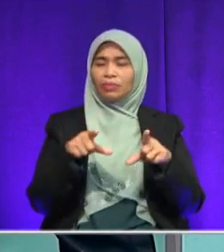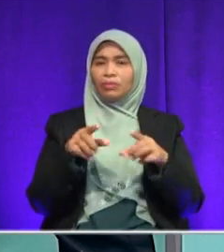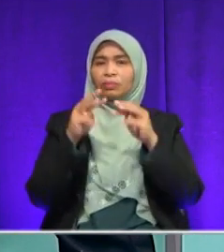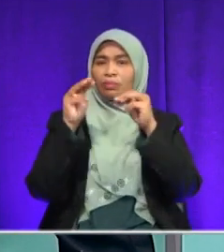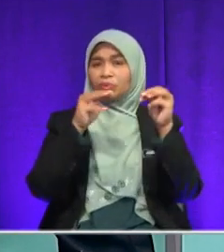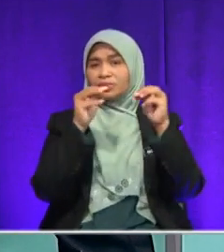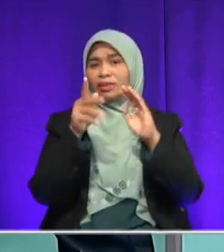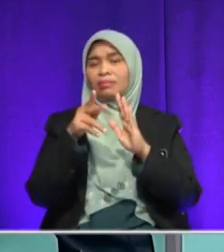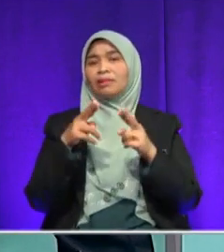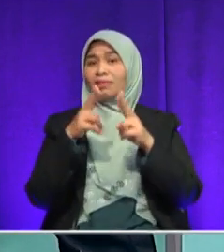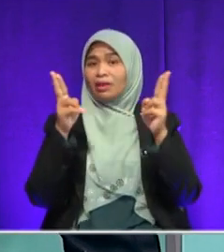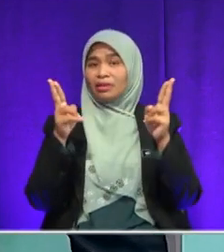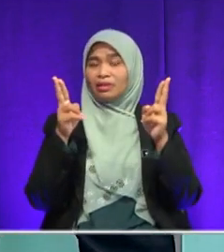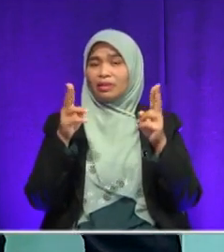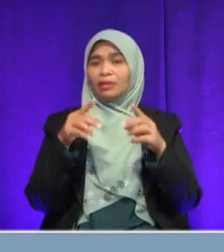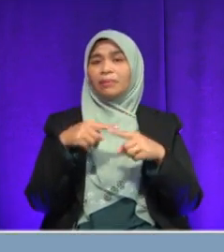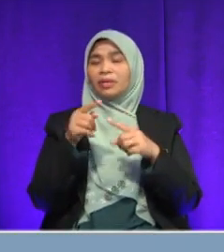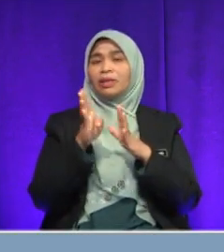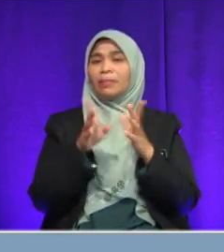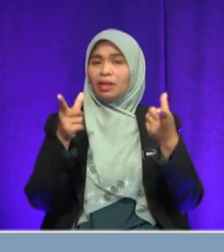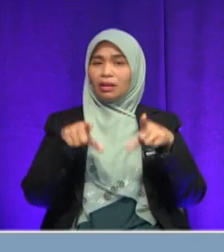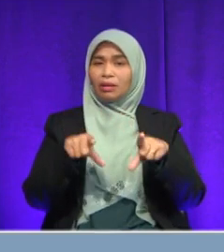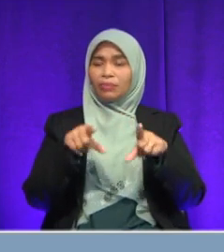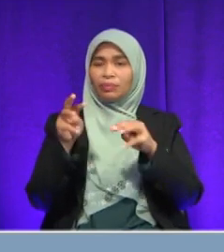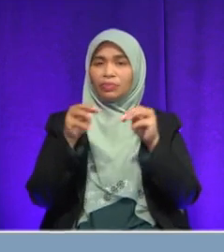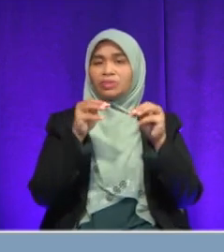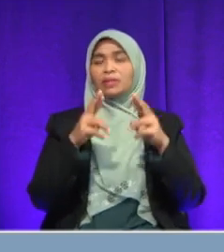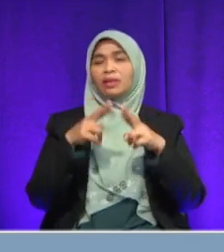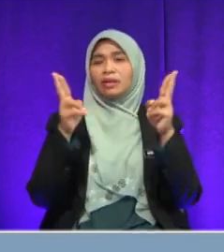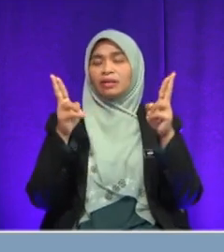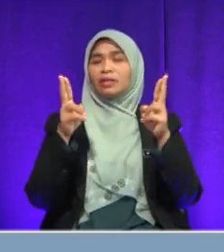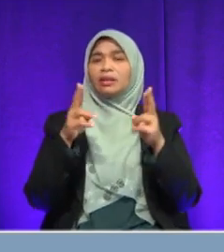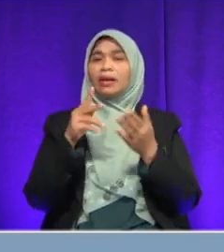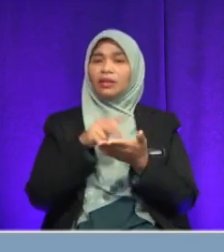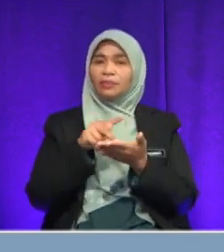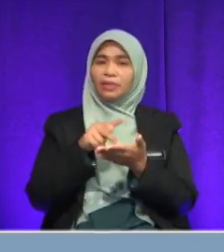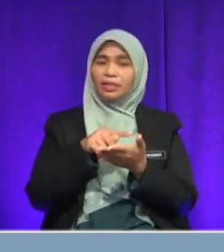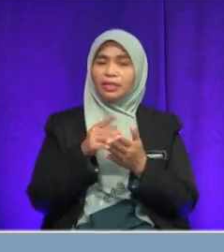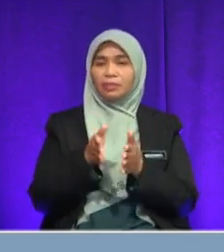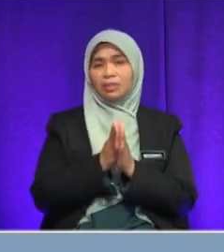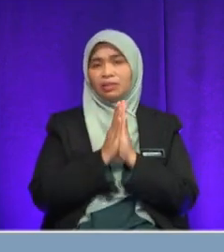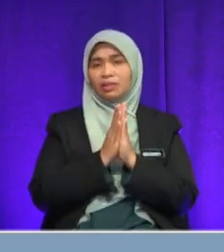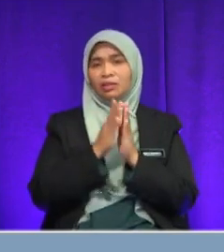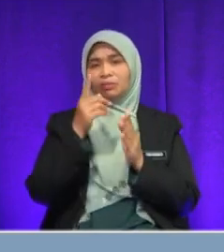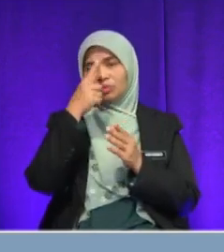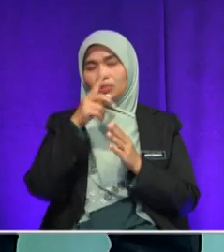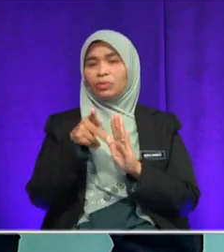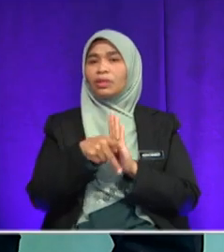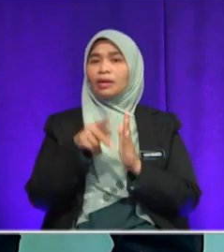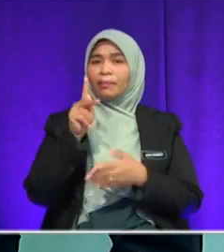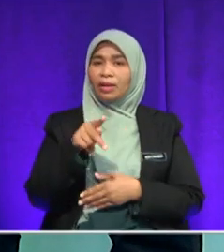contoh, bila berlaku musim perayaan, kuantiti diminta ke atas barang keperluan raya akan